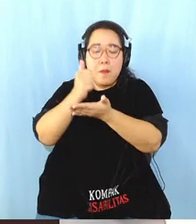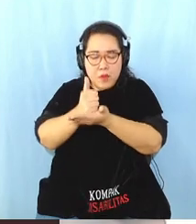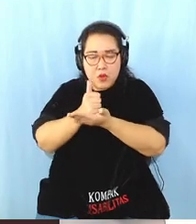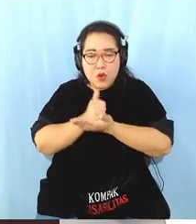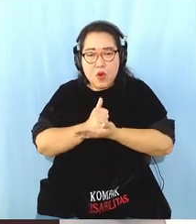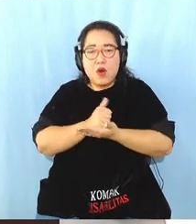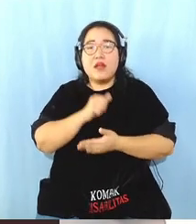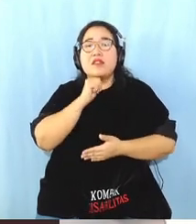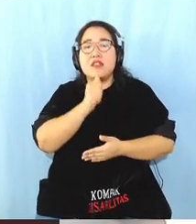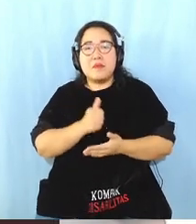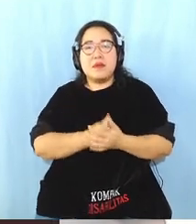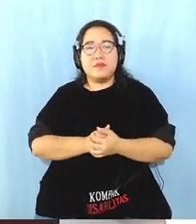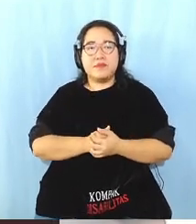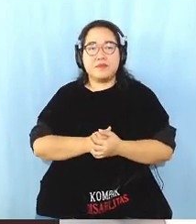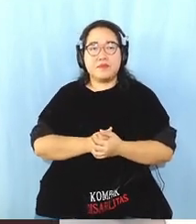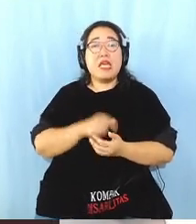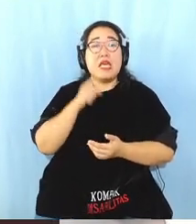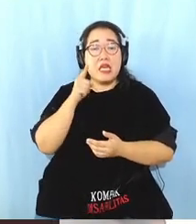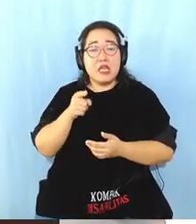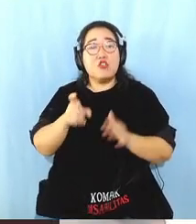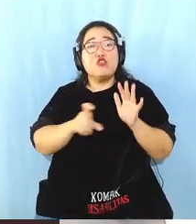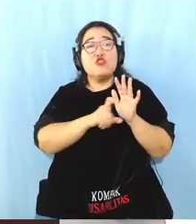yang percaya kepada Allah.